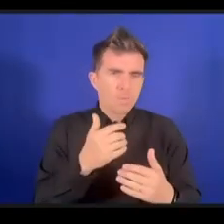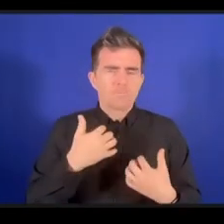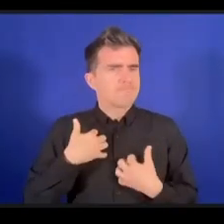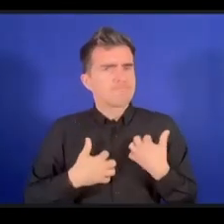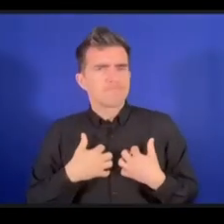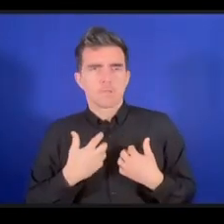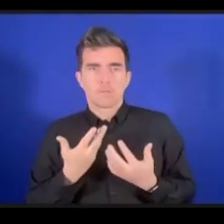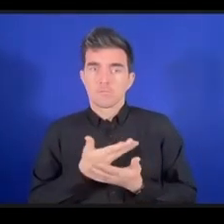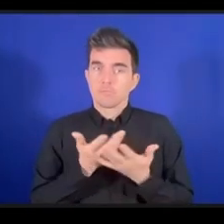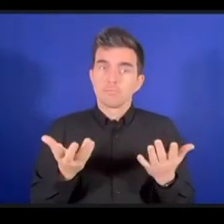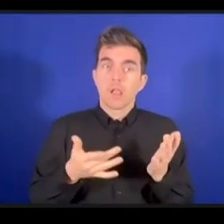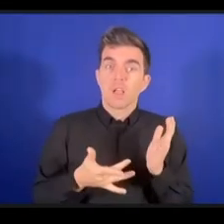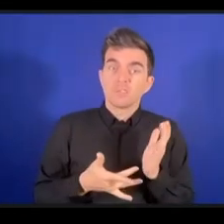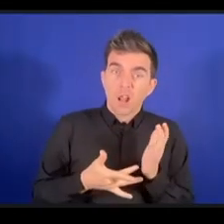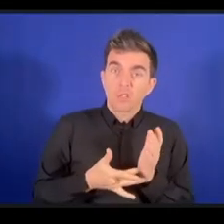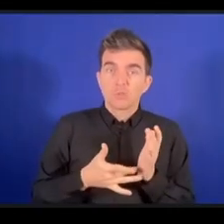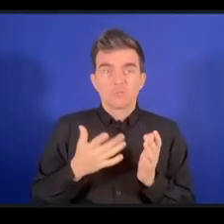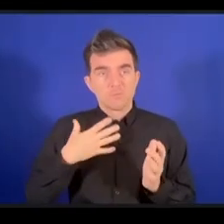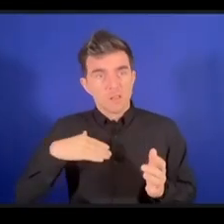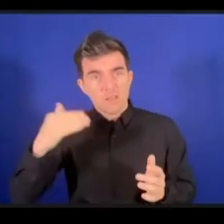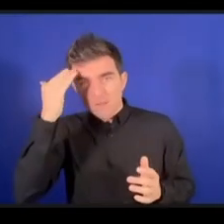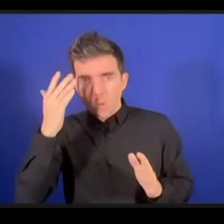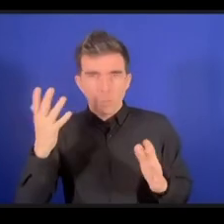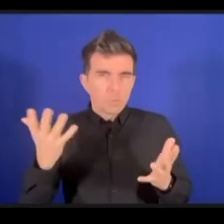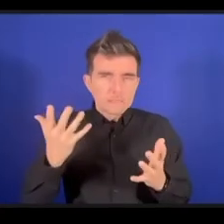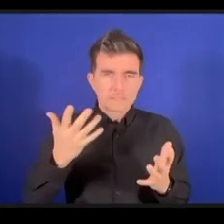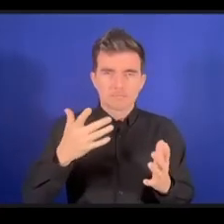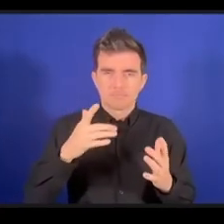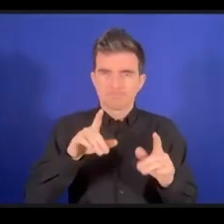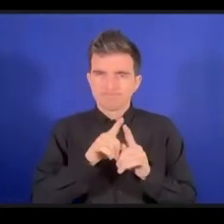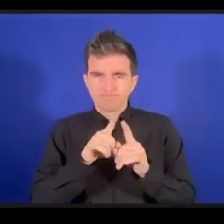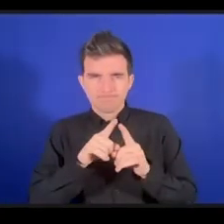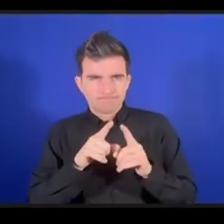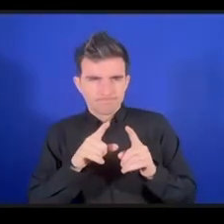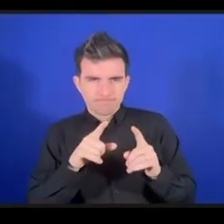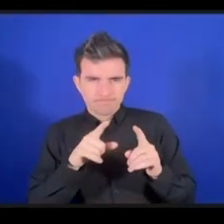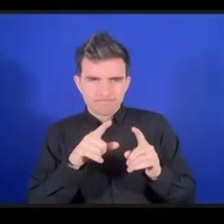们必须要能够理解这些标准。